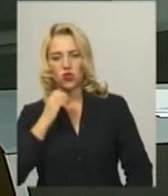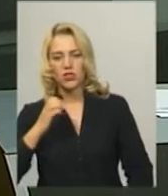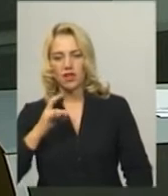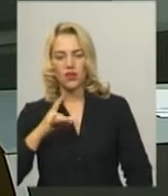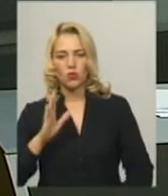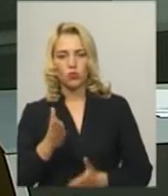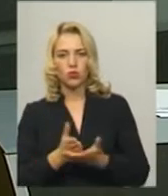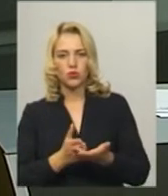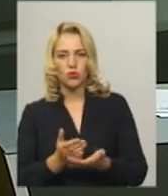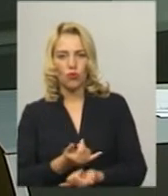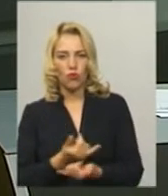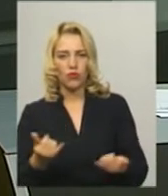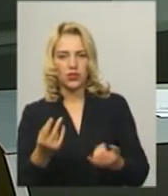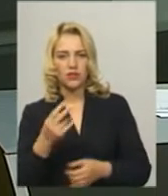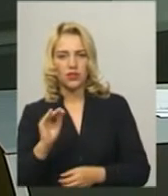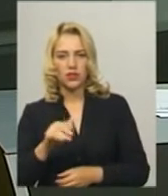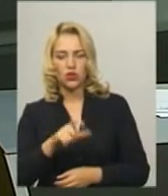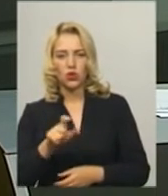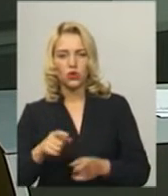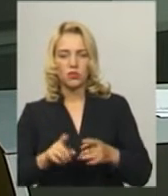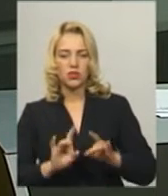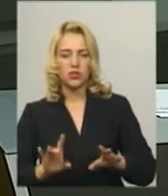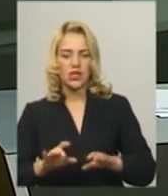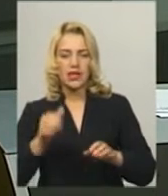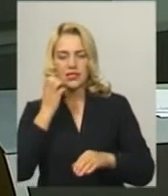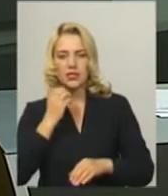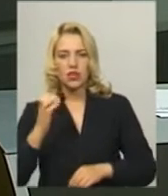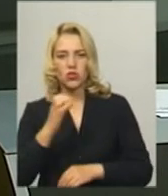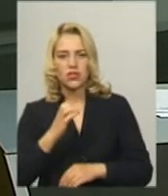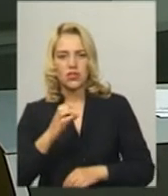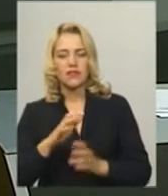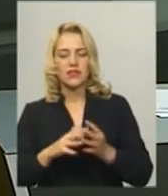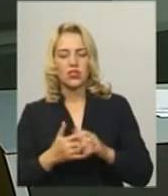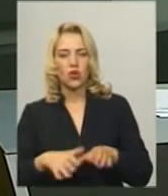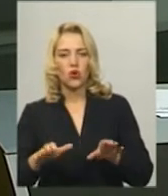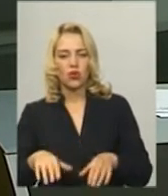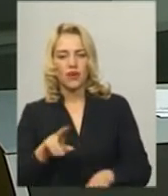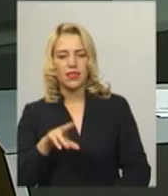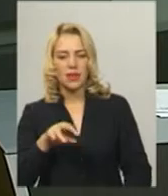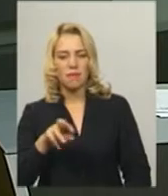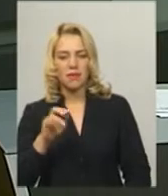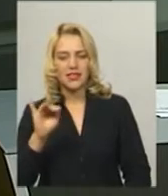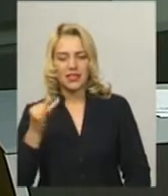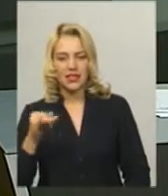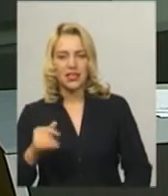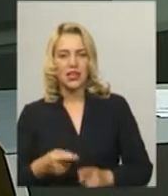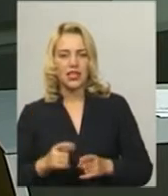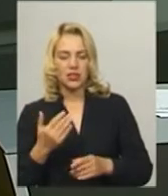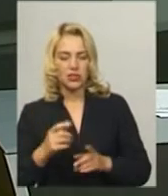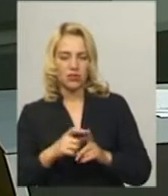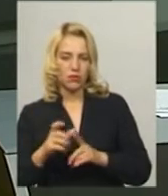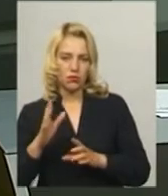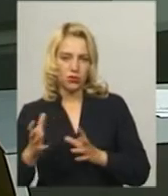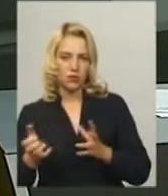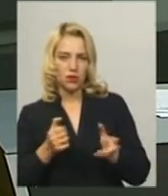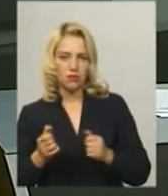обслуговуватиме 2000 людей. Про це розповів старосинявський селищний голова Віталій Здембицький. За його словами, у амбулаторію лікарі прийматимуть